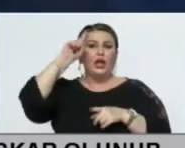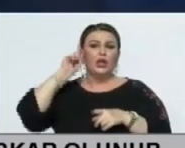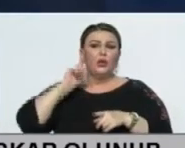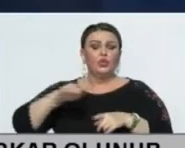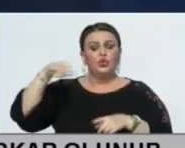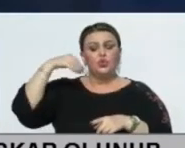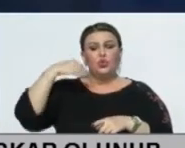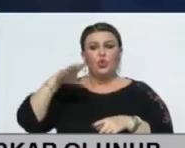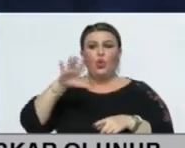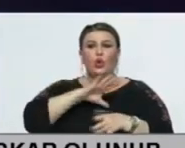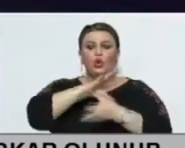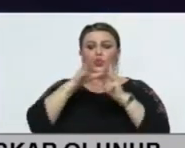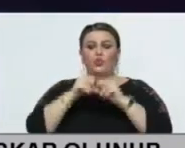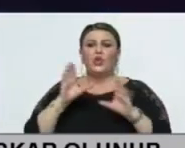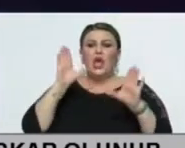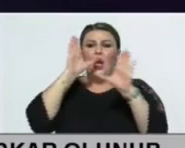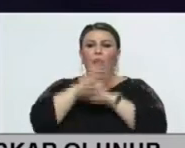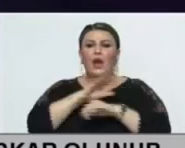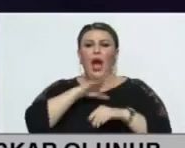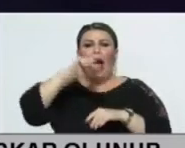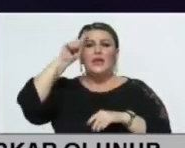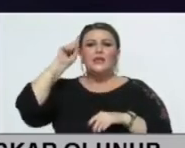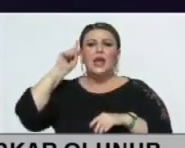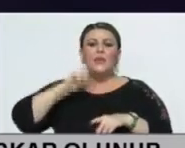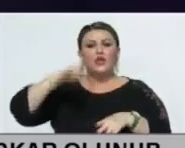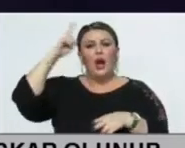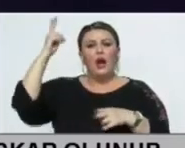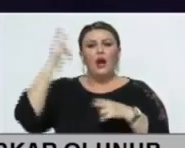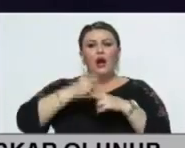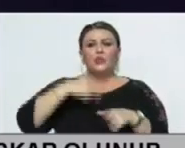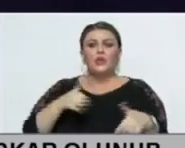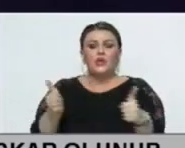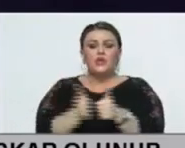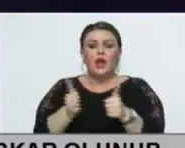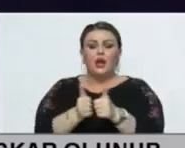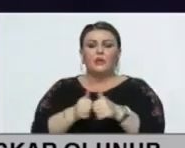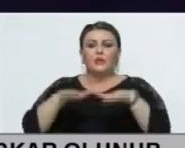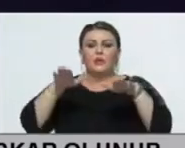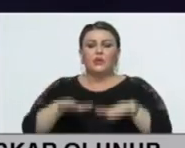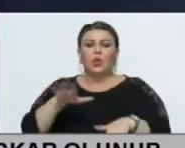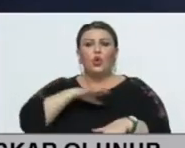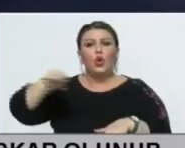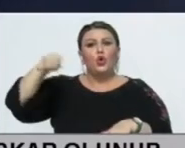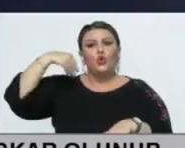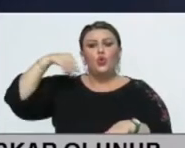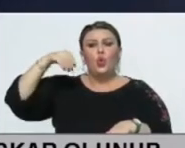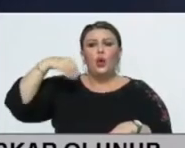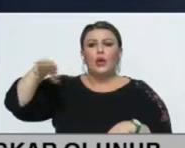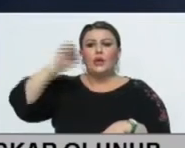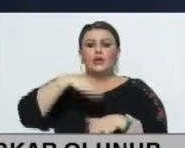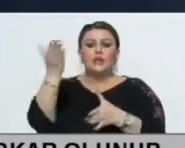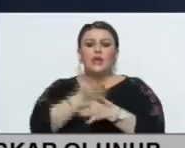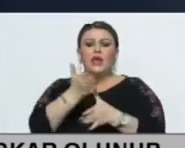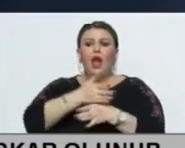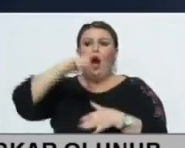olarak tüm imkanlarımızla Azerbaycanlı kardeşlerimizin yanında yer aldık. Türkiye'nin desteği